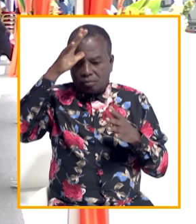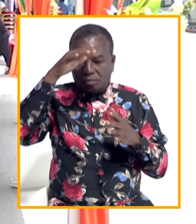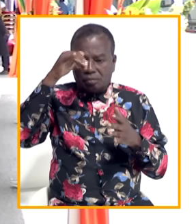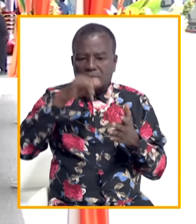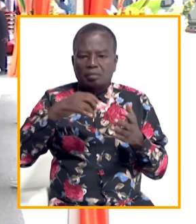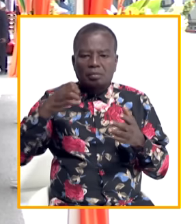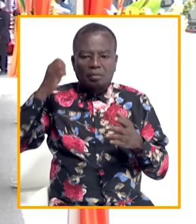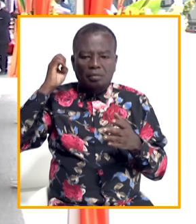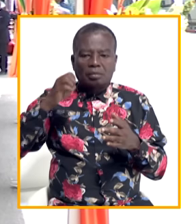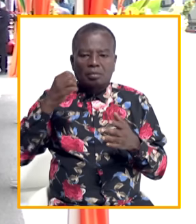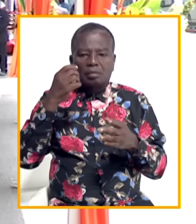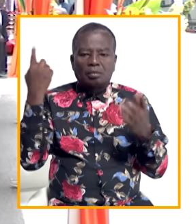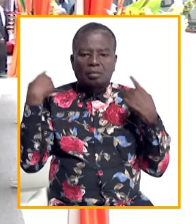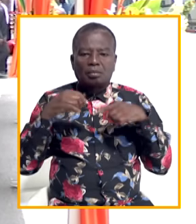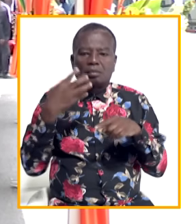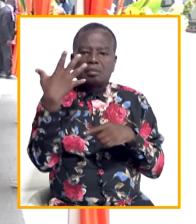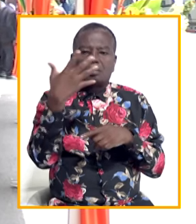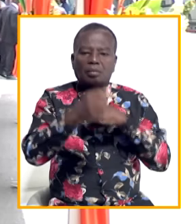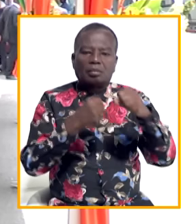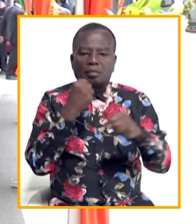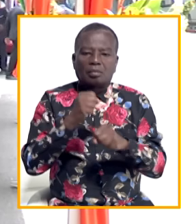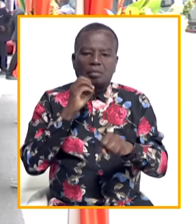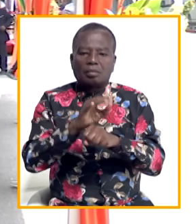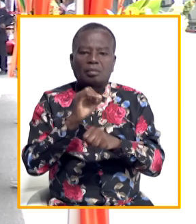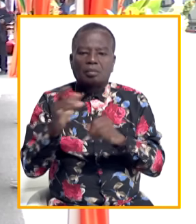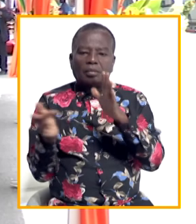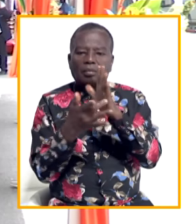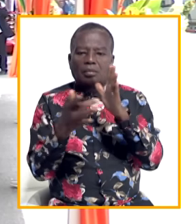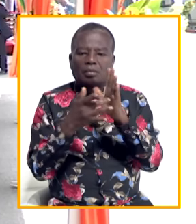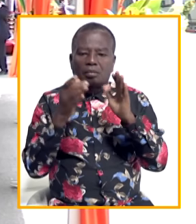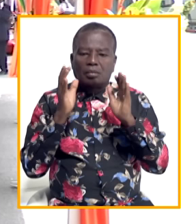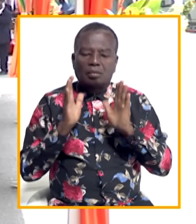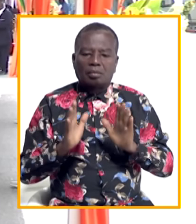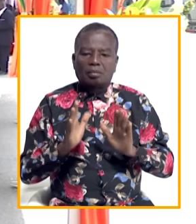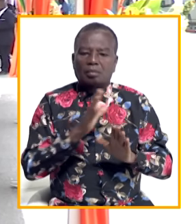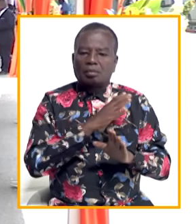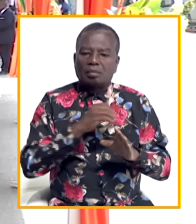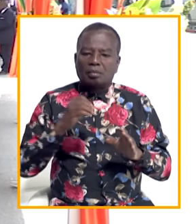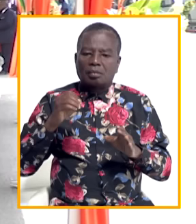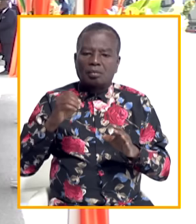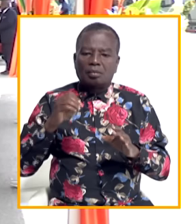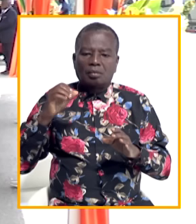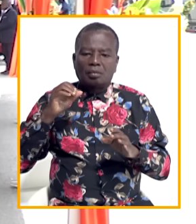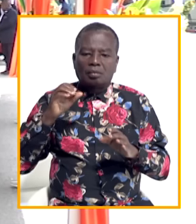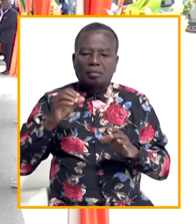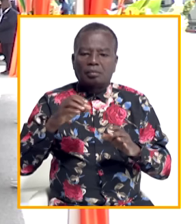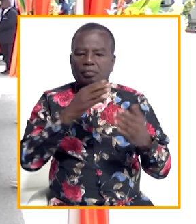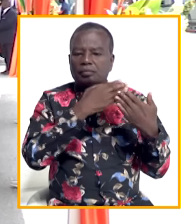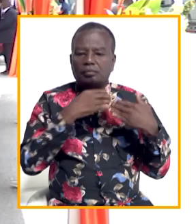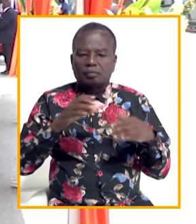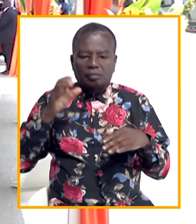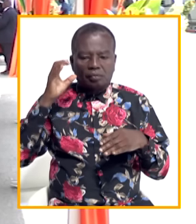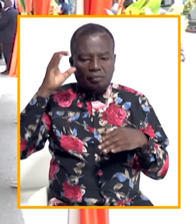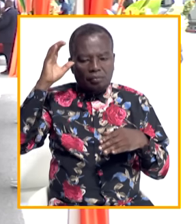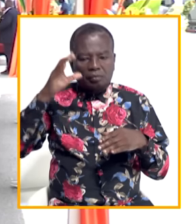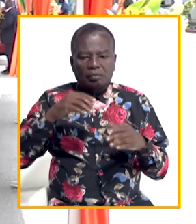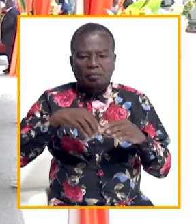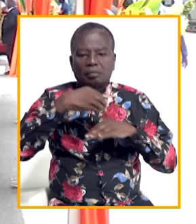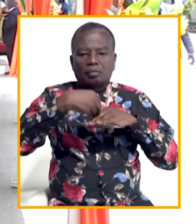pendant 5 ans son conseiller technique au Conseil constitutionnel et son chef de cabinet avant qu'il m'envoie en